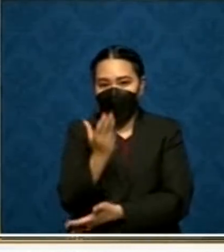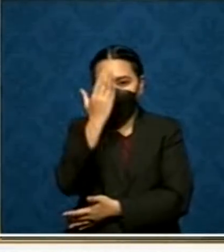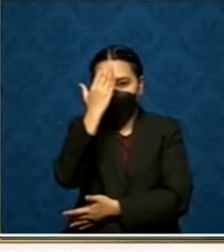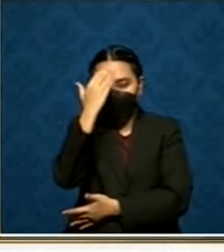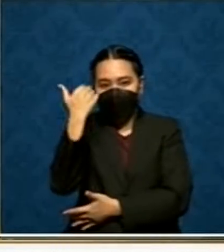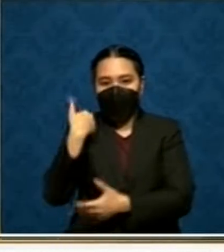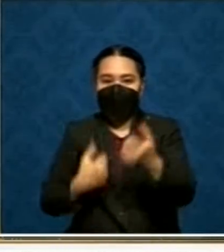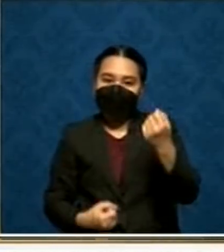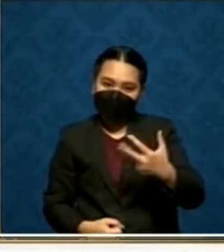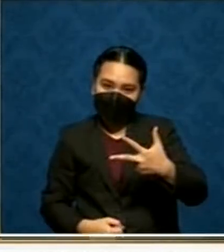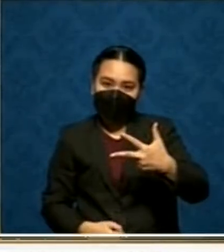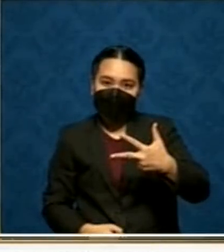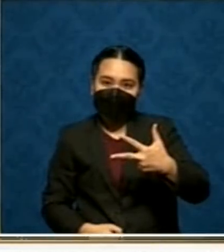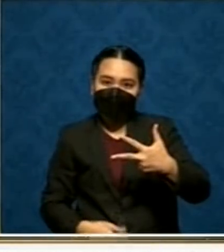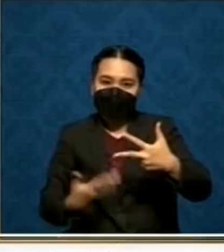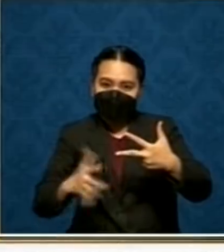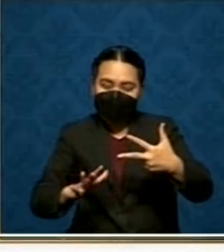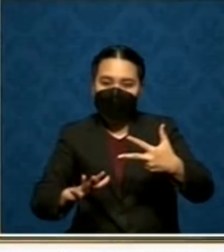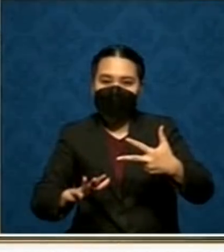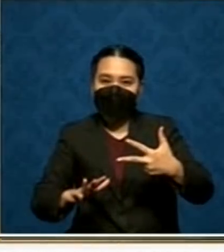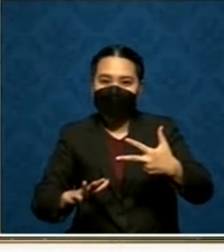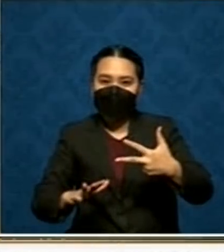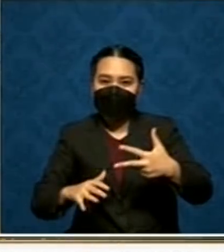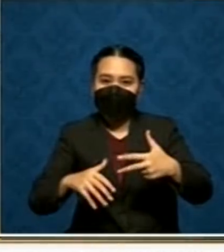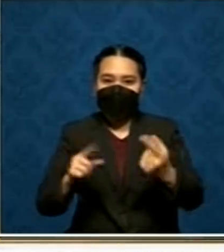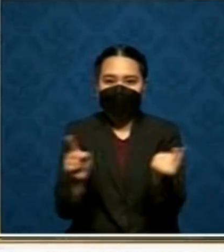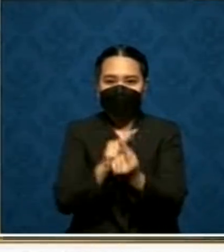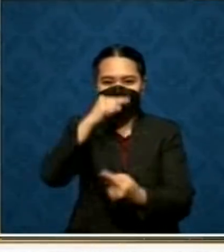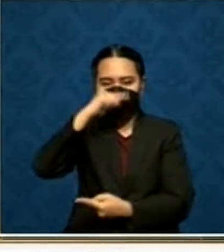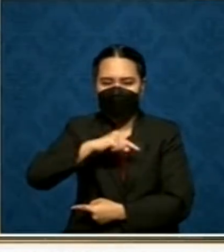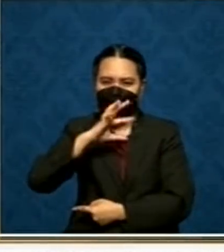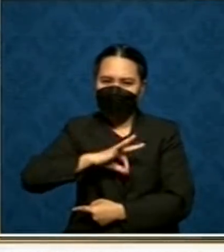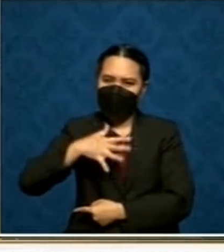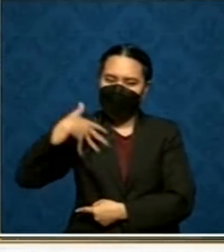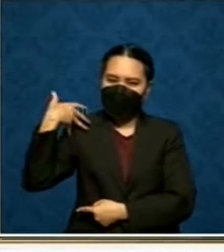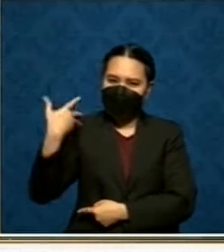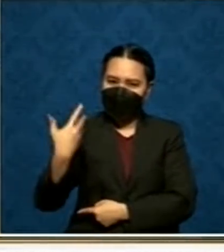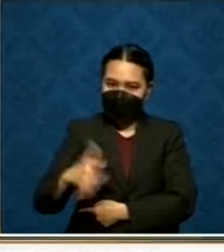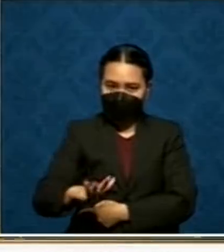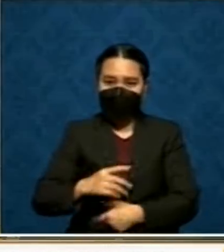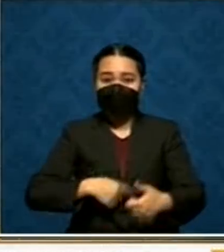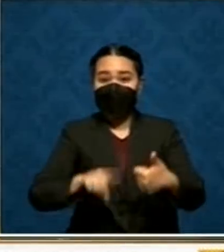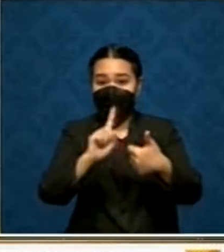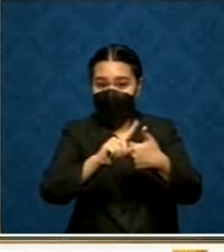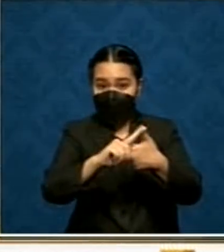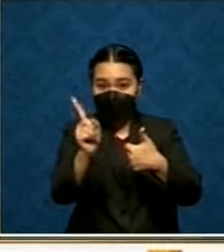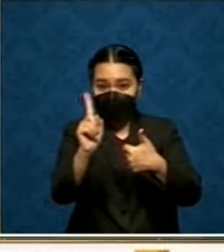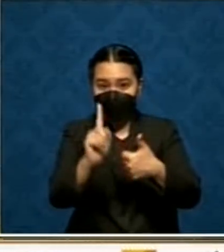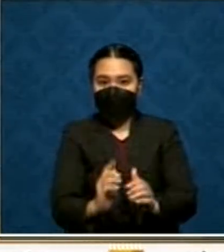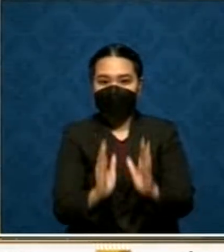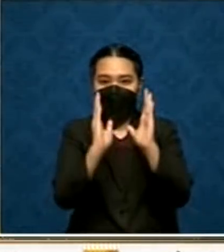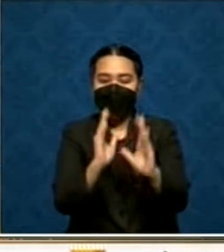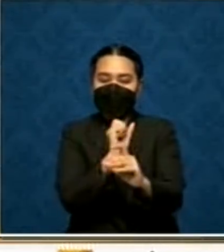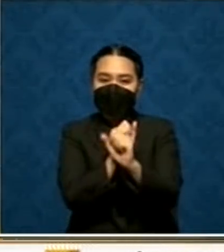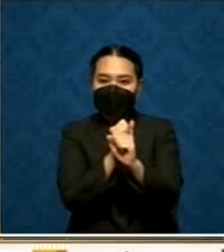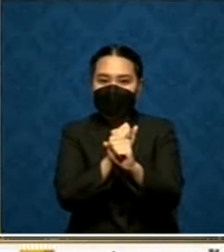สามเรื่อง เป็ทไม่สบายใจของสัคมไทยหนึ่ง ถัดมาไม่นาน จนที่ระดับ